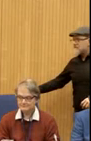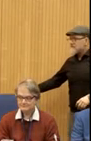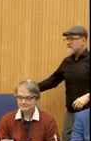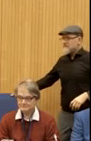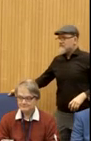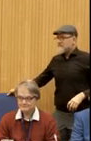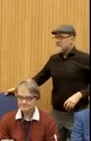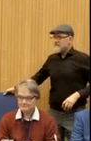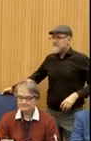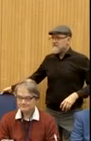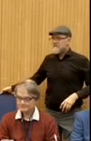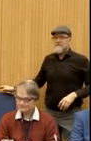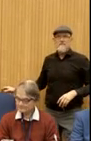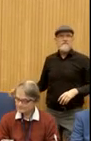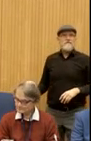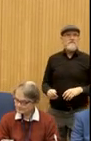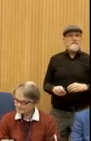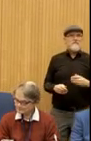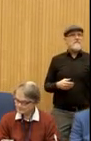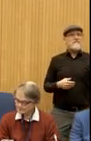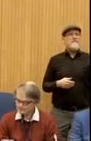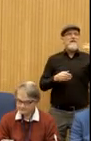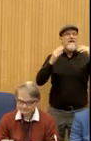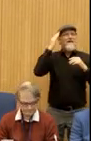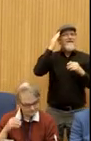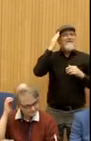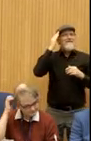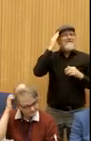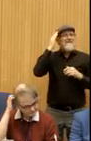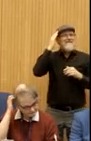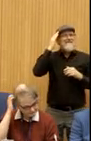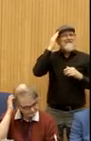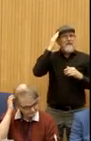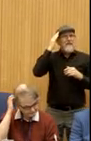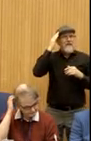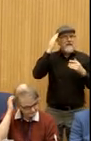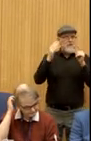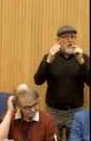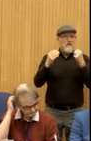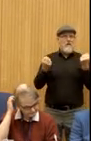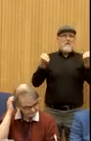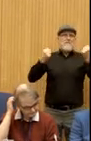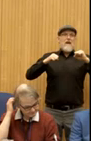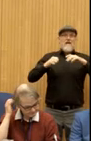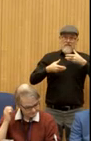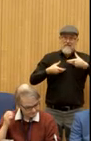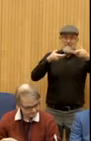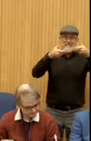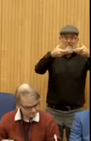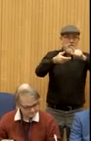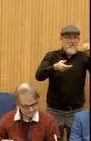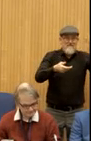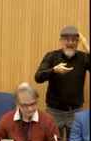Wissen ist Macht. Dieses Zitat stammt von Francis Bacon. Das Zitat lässt